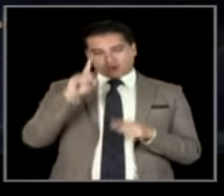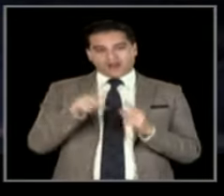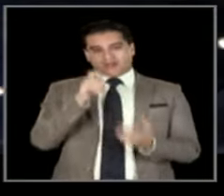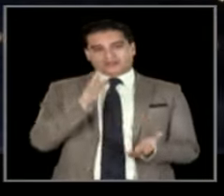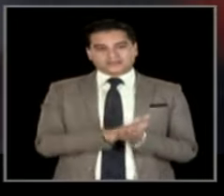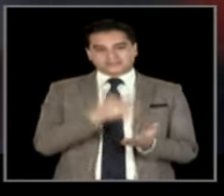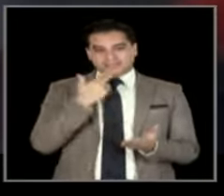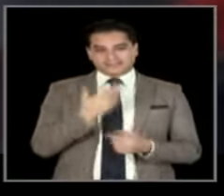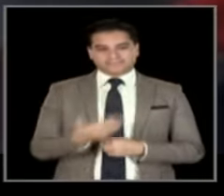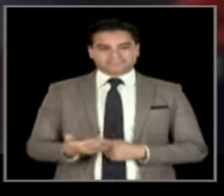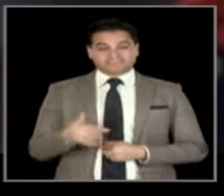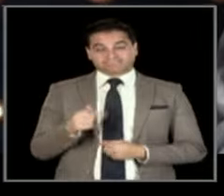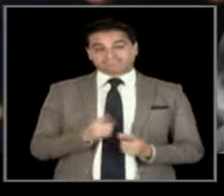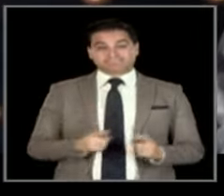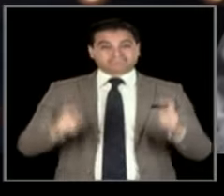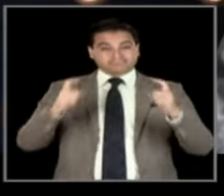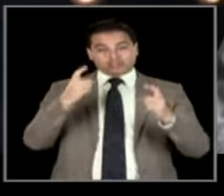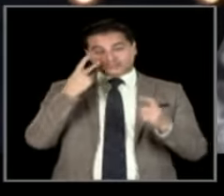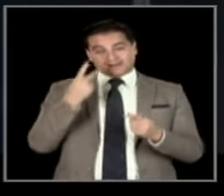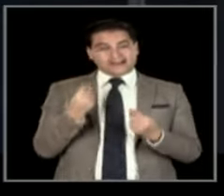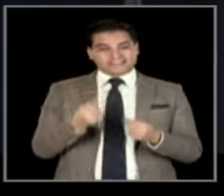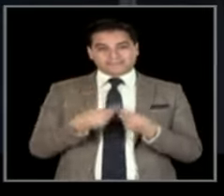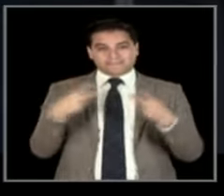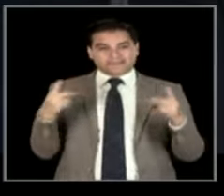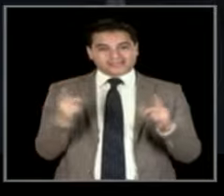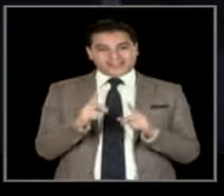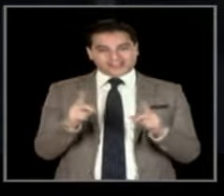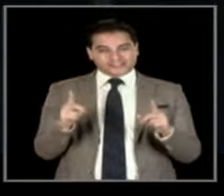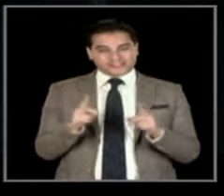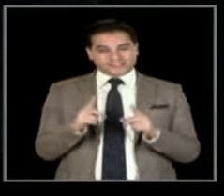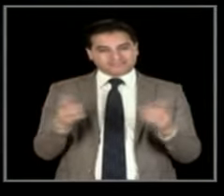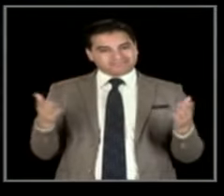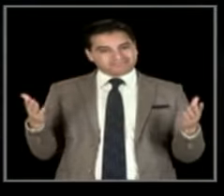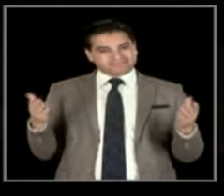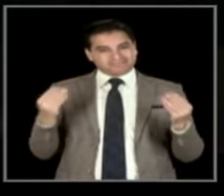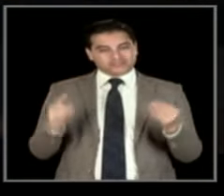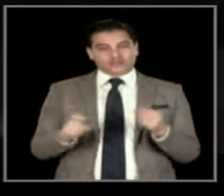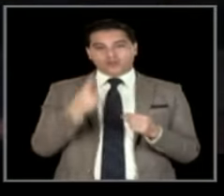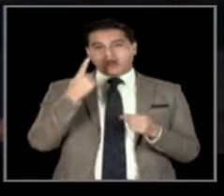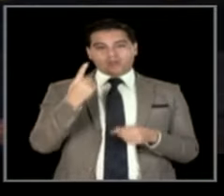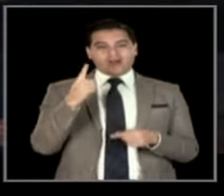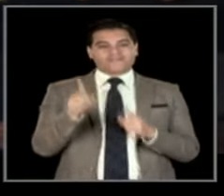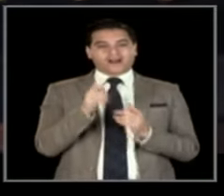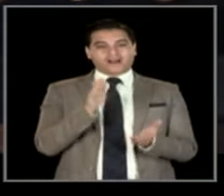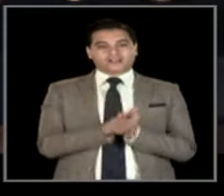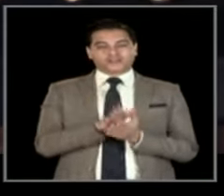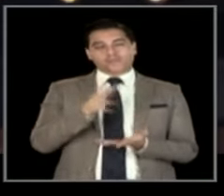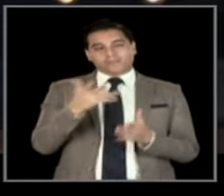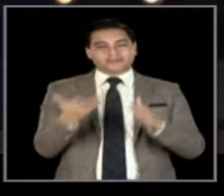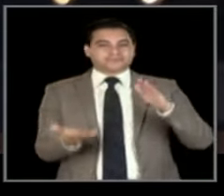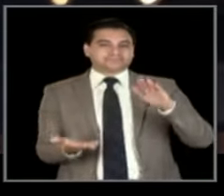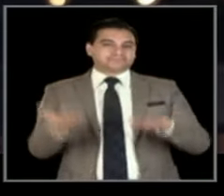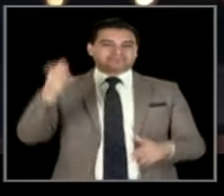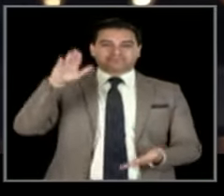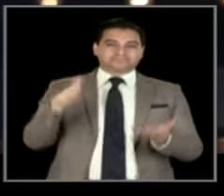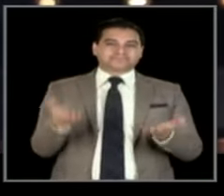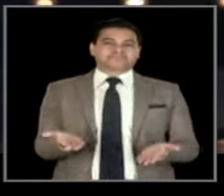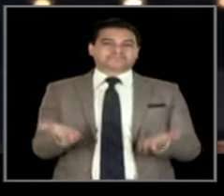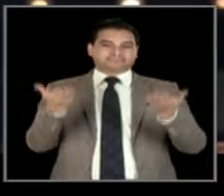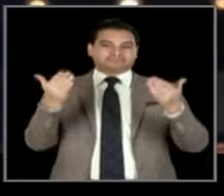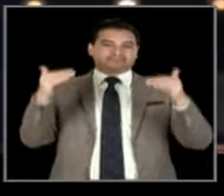المباراه. ماتش النهارده لسه ما انتهاش، والسؤال الواحد في عجله الحظ يرجع جامعة